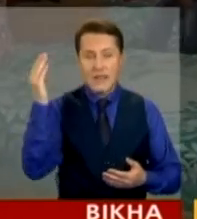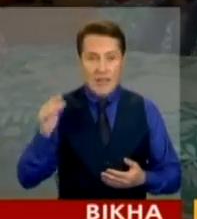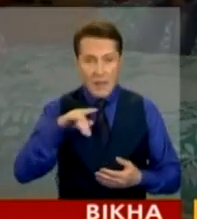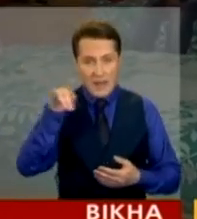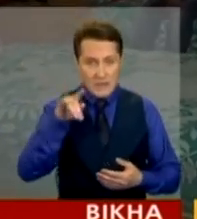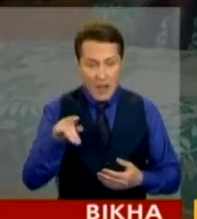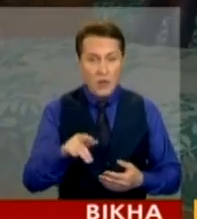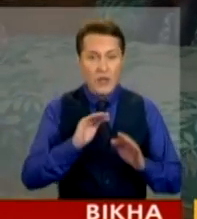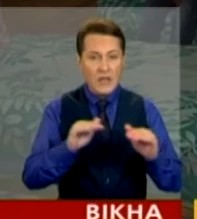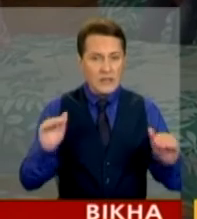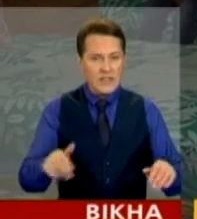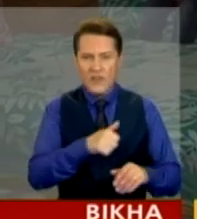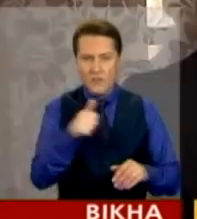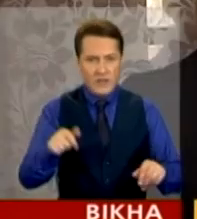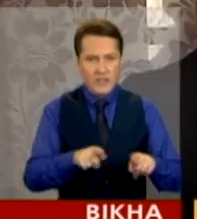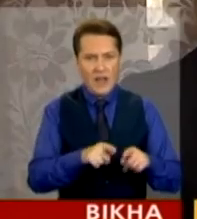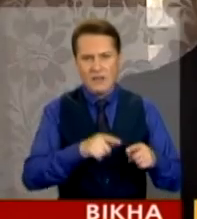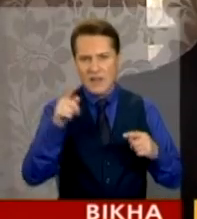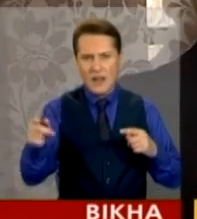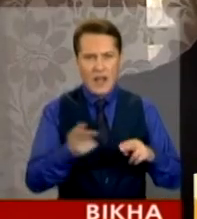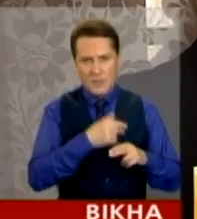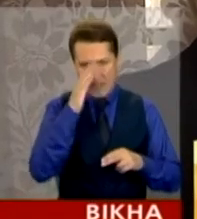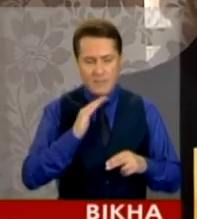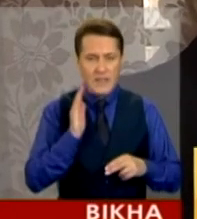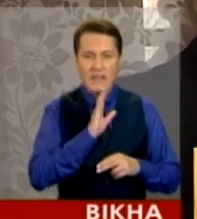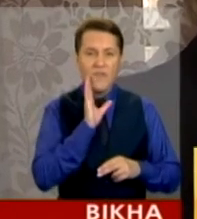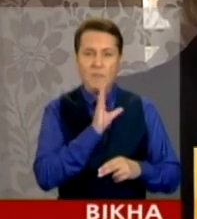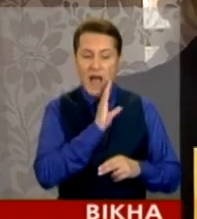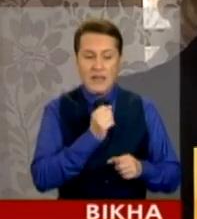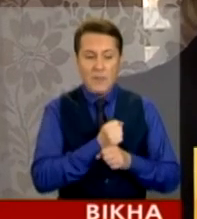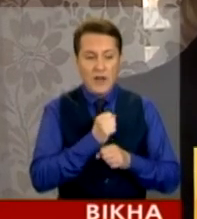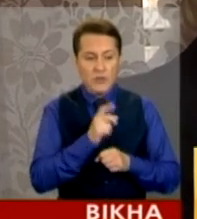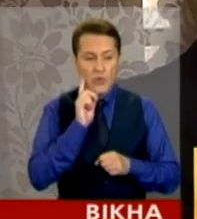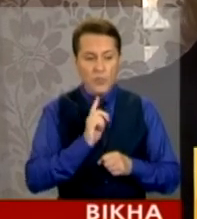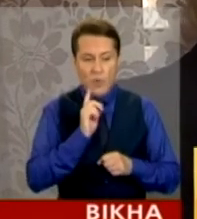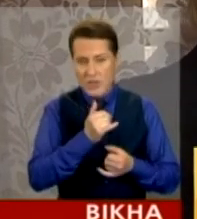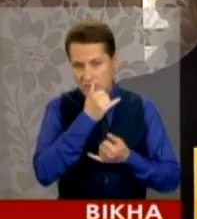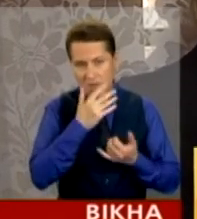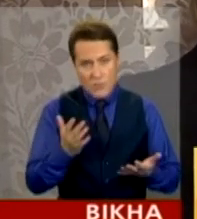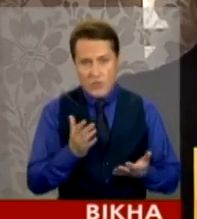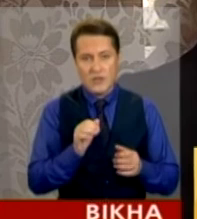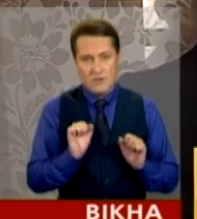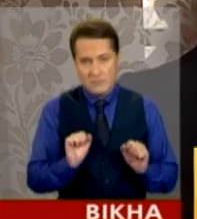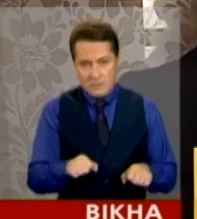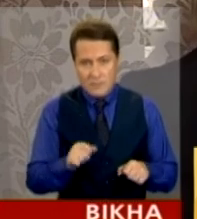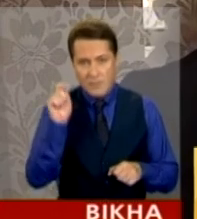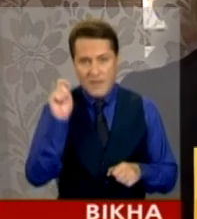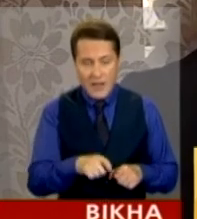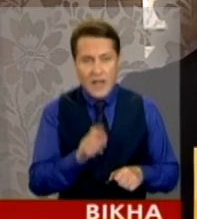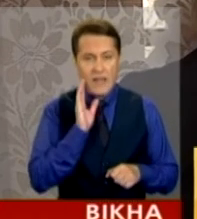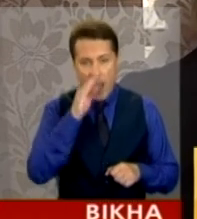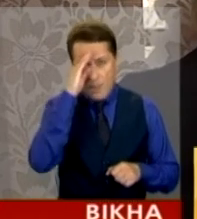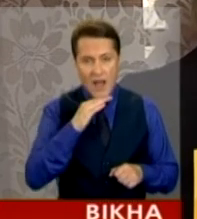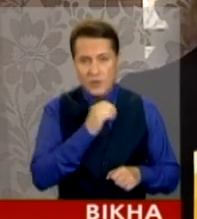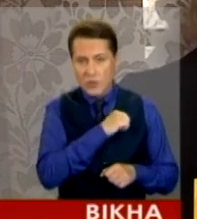Діти вперше так далеко без батьків. Мати там працює, поки що не мала змоги приїхати, а батько сам привіз,